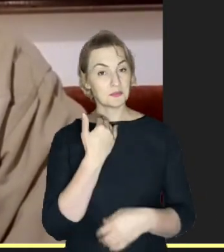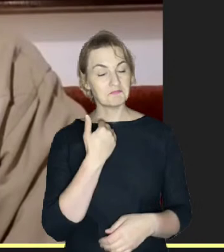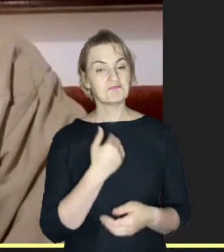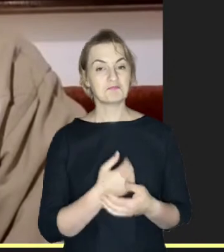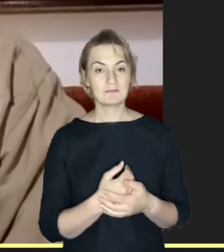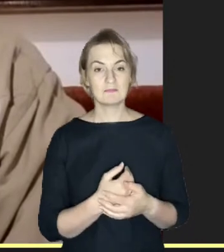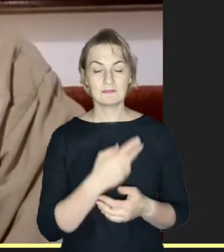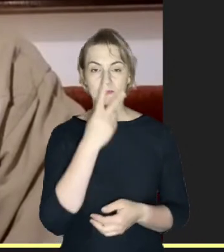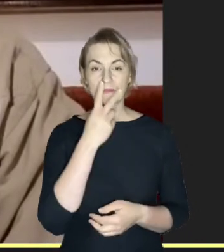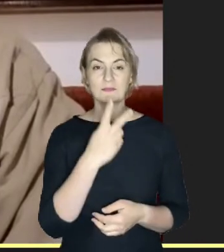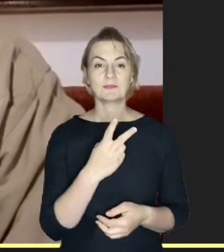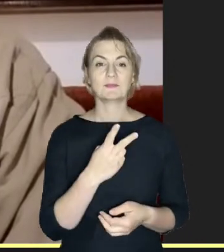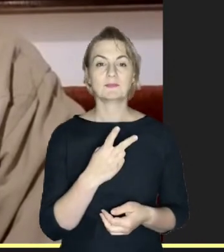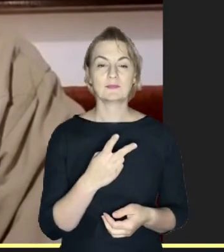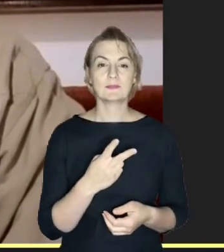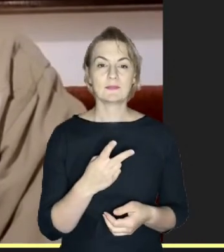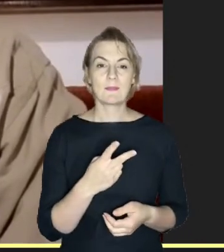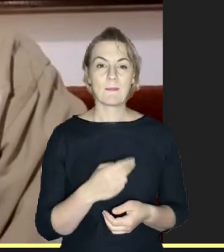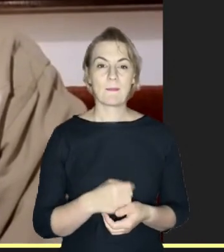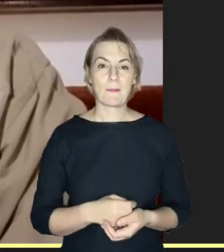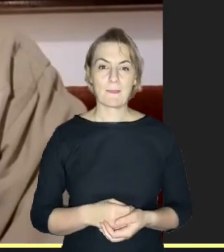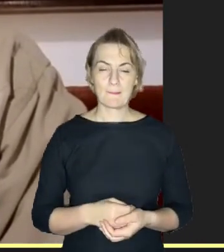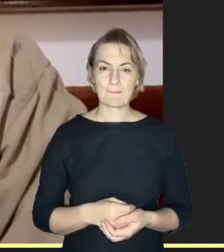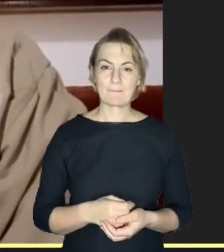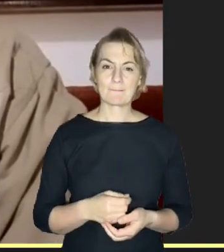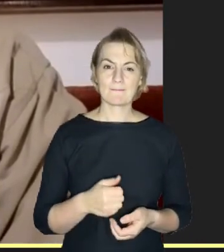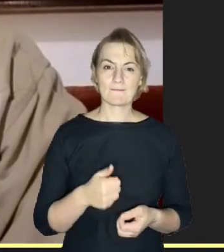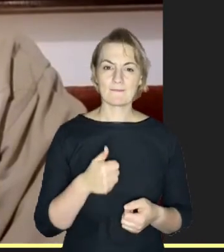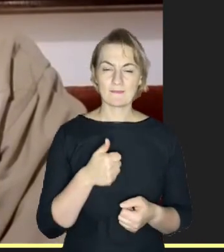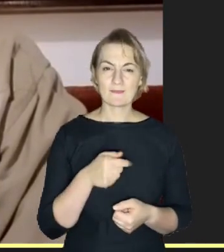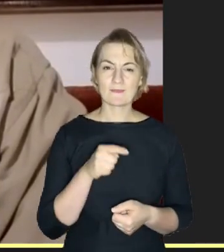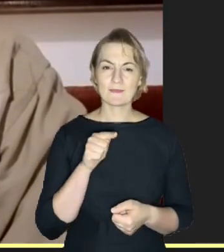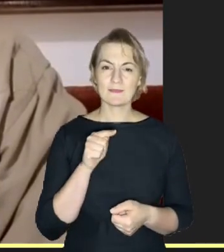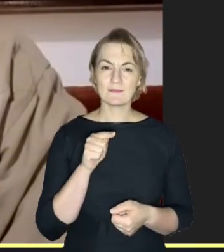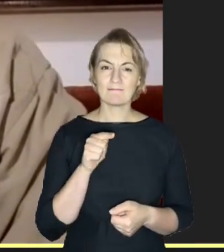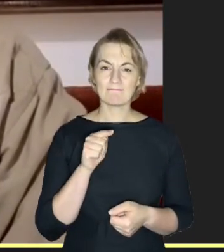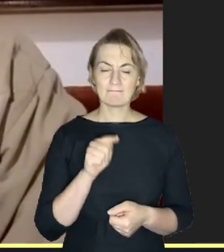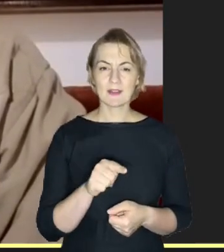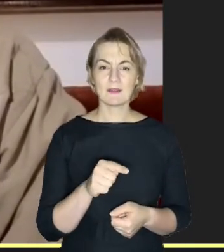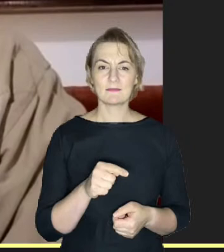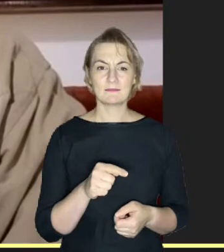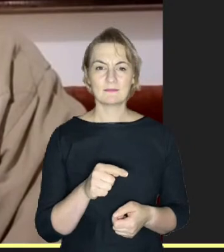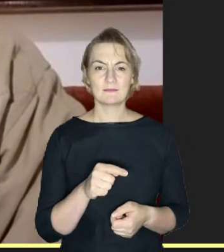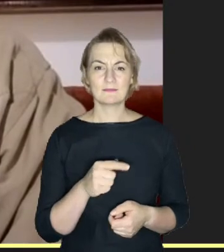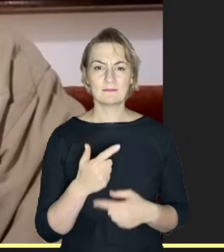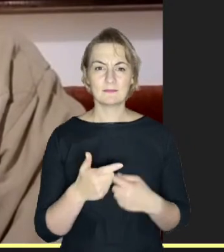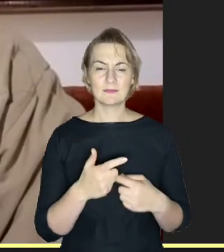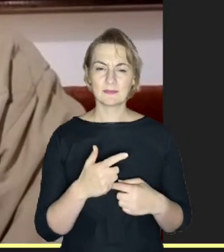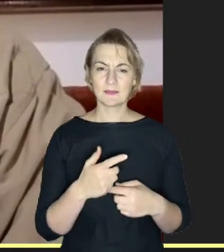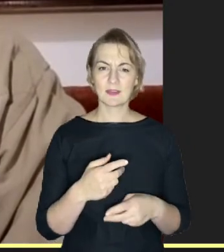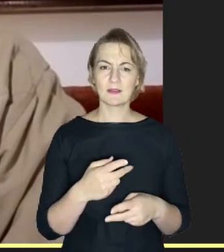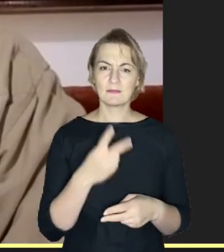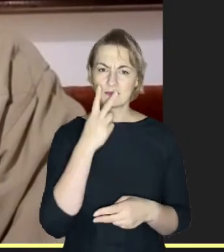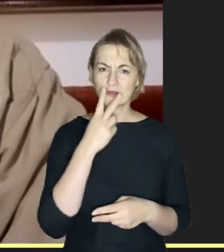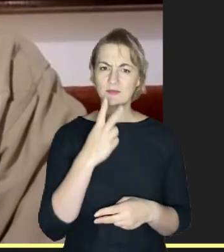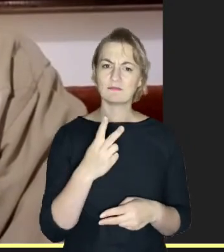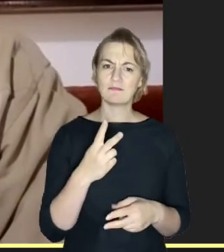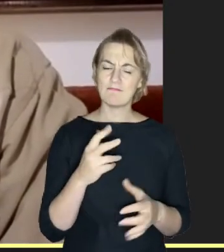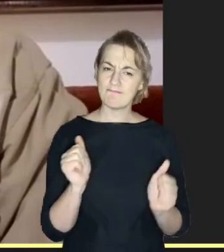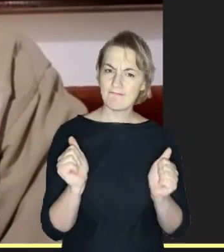w Polsce tego podejścia, to jest integralne podejście. Jesteś